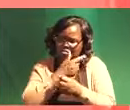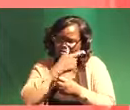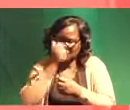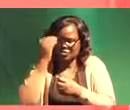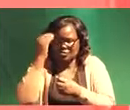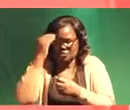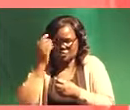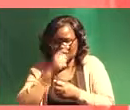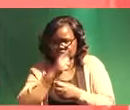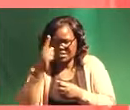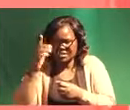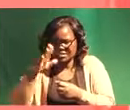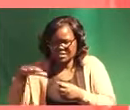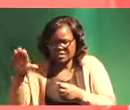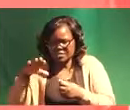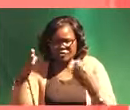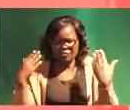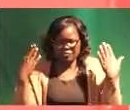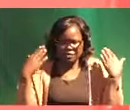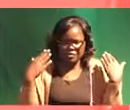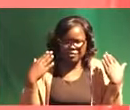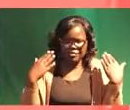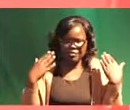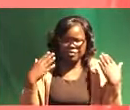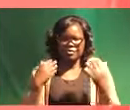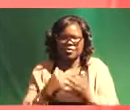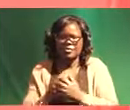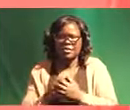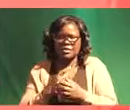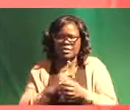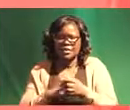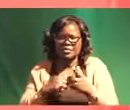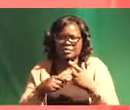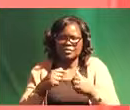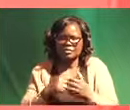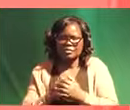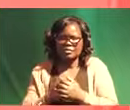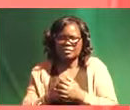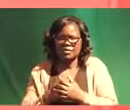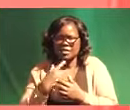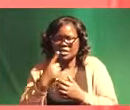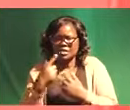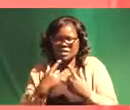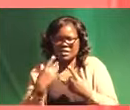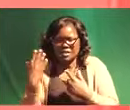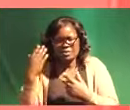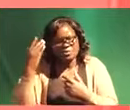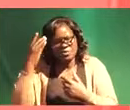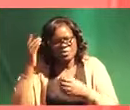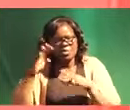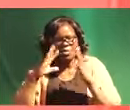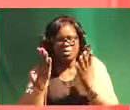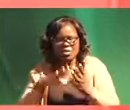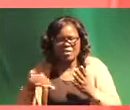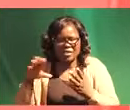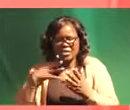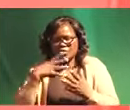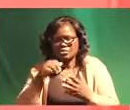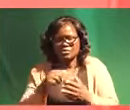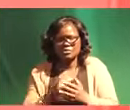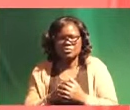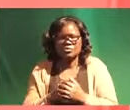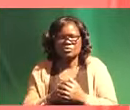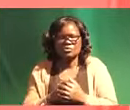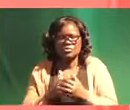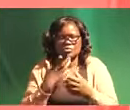unajua kila mahali ya Meru. Hata kukuja Ikuru kukuambia maneno kumbe unajua kila kitu. Kwa hivyo wewe